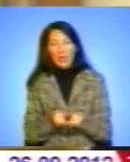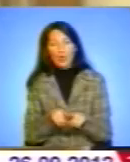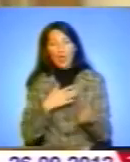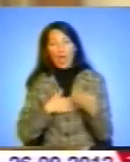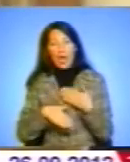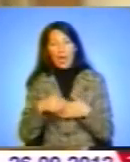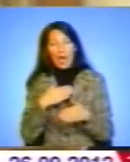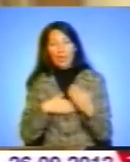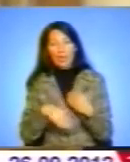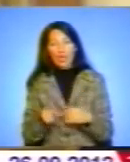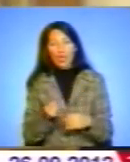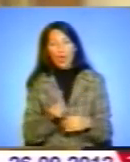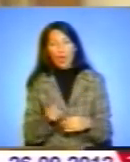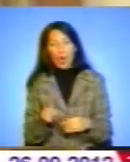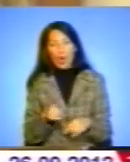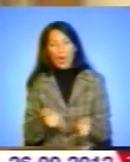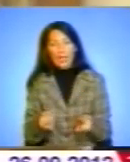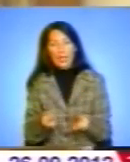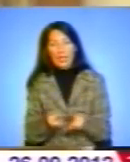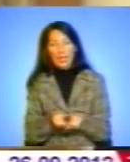що такі